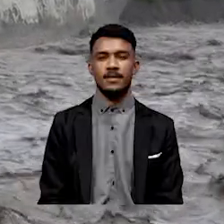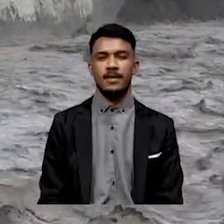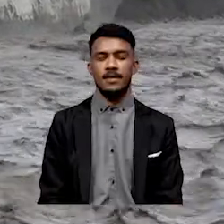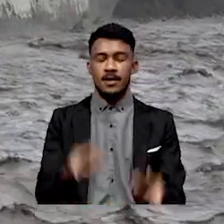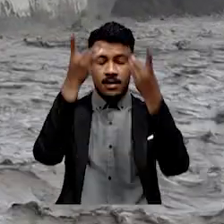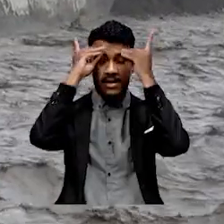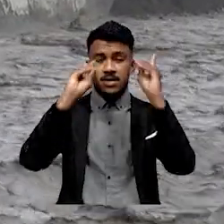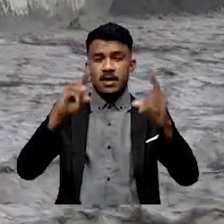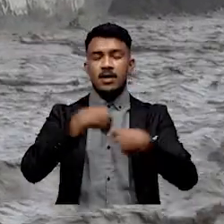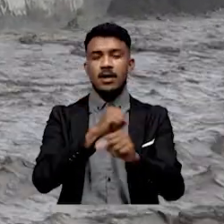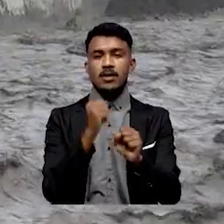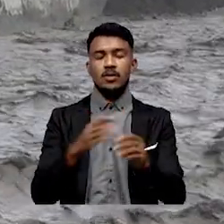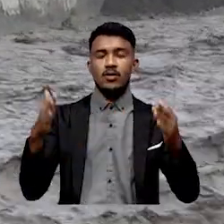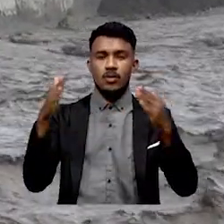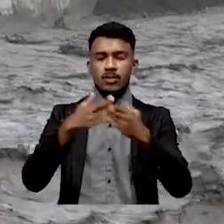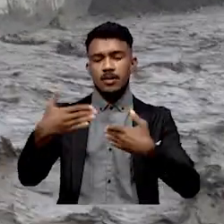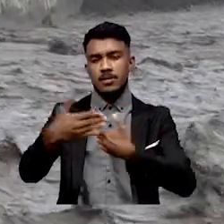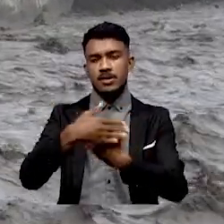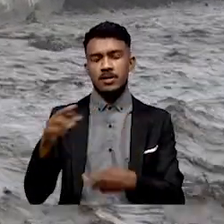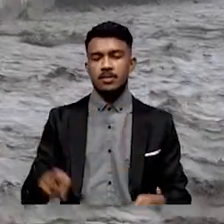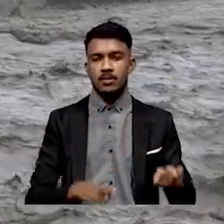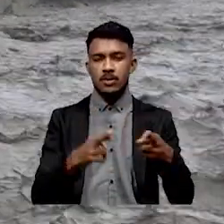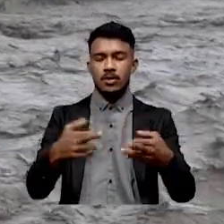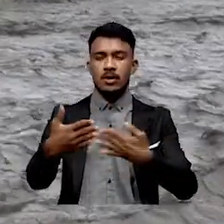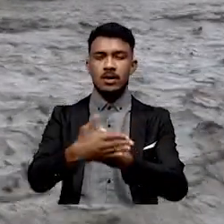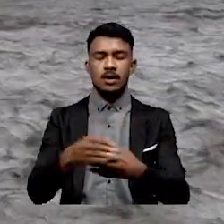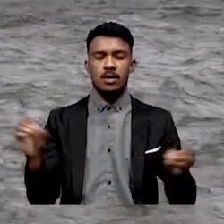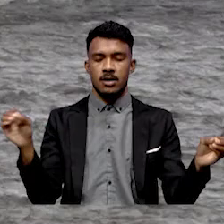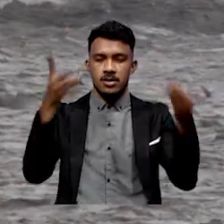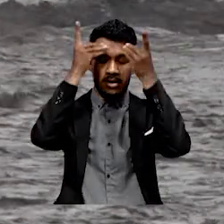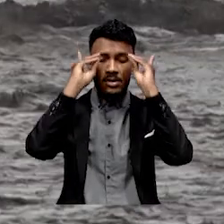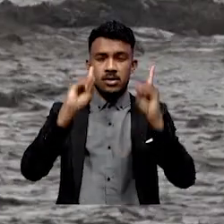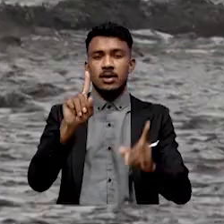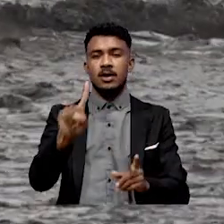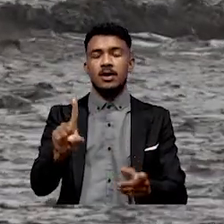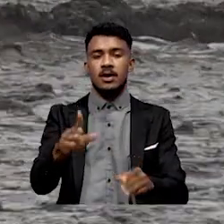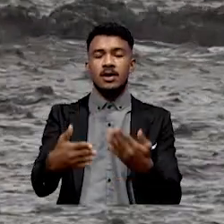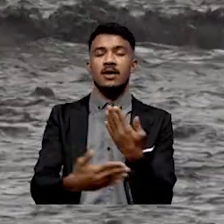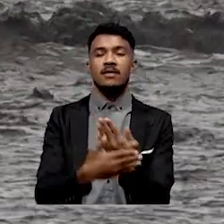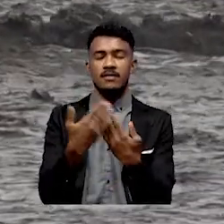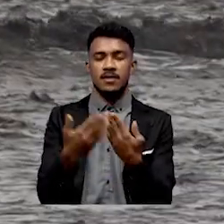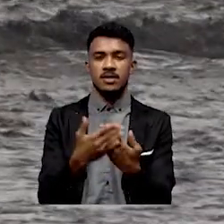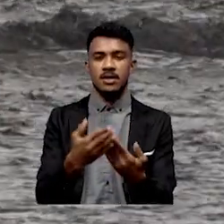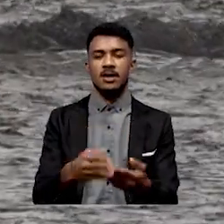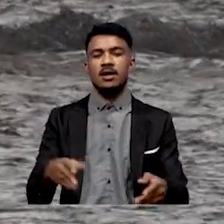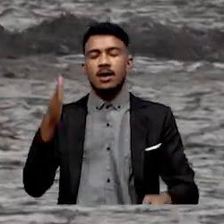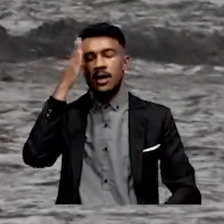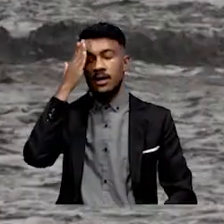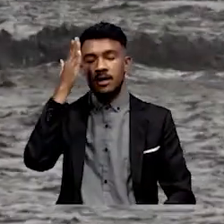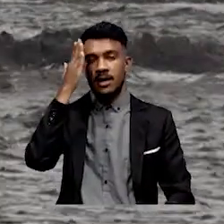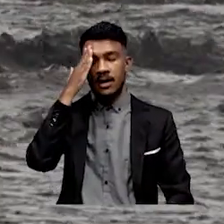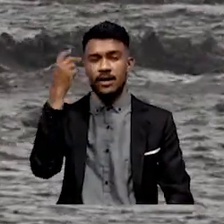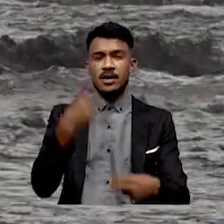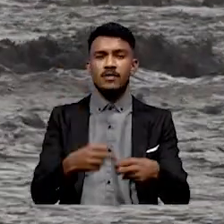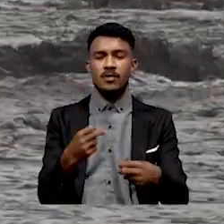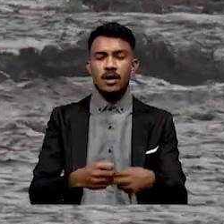Desizaun atu halu uma iha mota nining laos desizaun ida fasil, tambah hatene kata krisku ba desastre bot. Maskinu